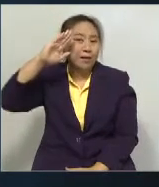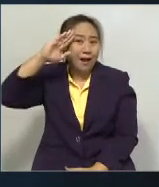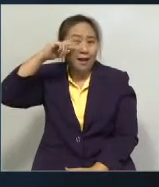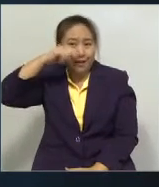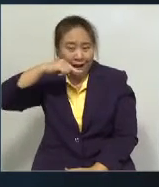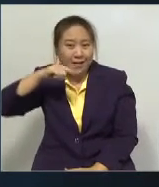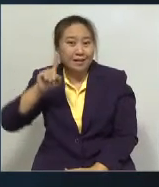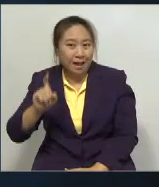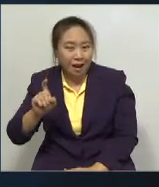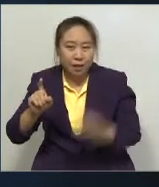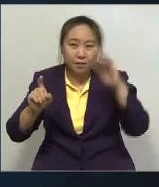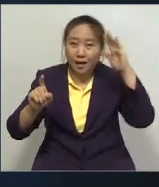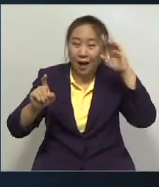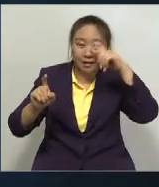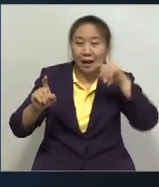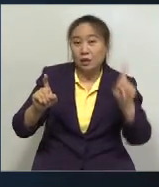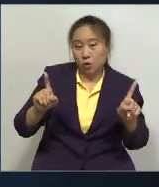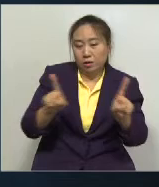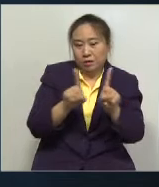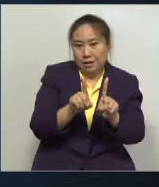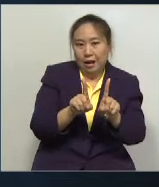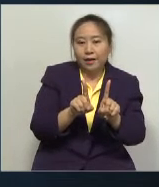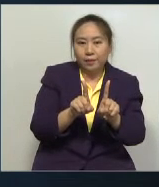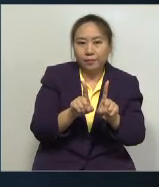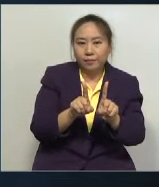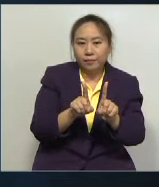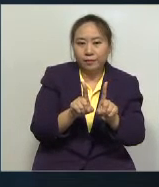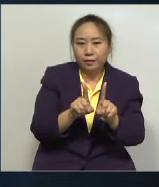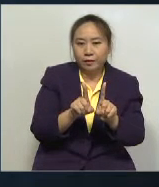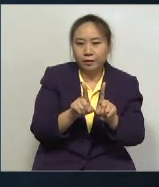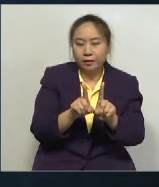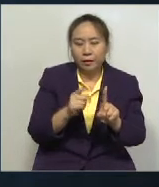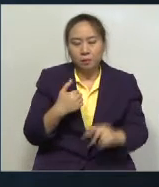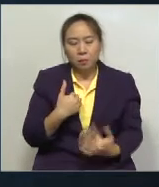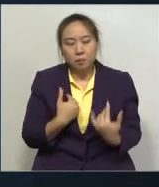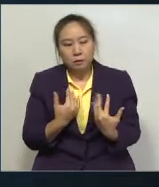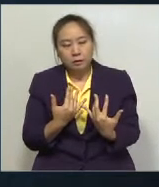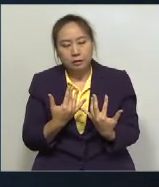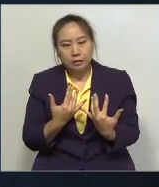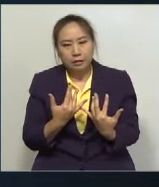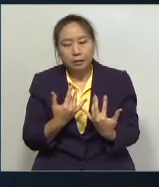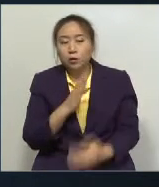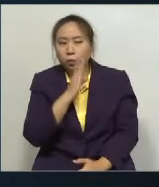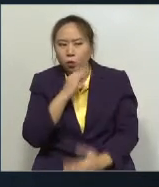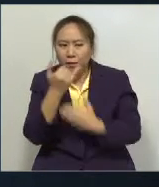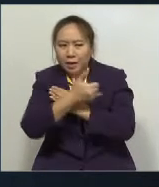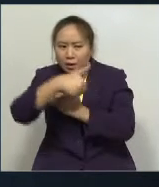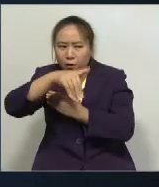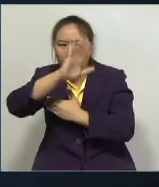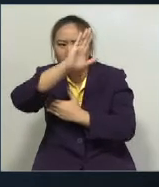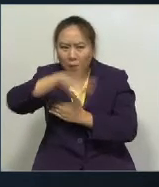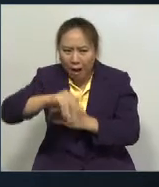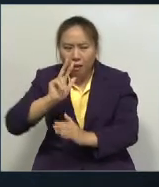อีกท่านหนึ่งนะครับก็ผมก็คาดว่าถ้าต่างชาติมาสัก3ชั่วโม